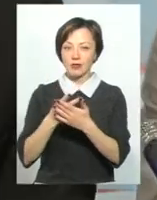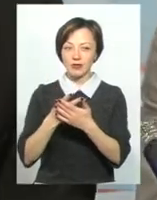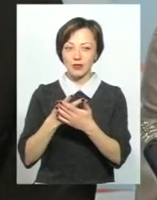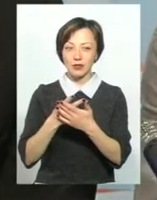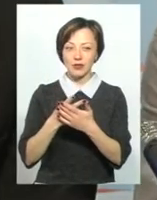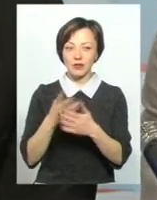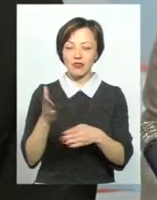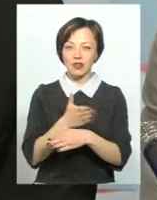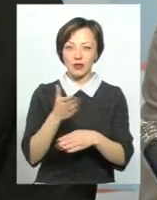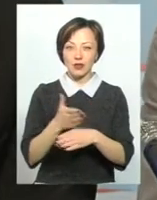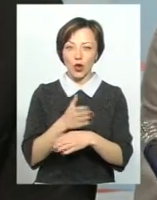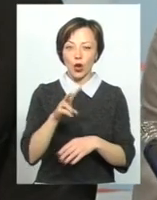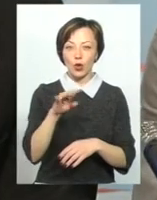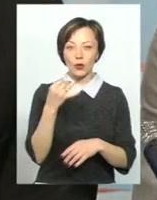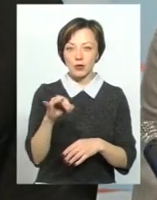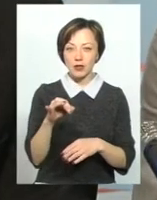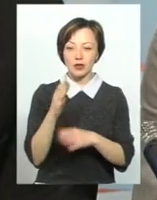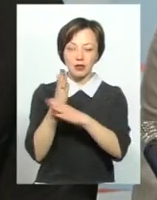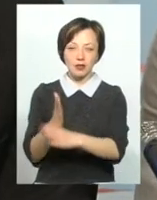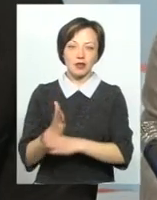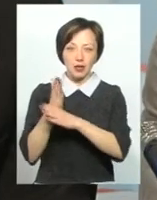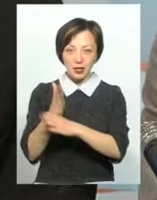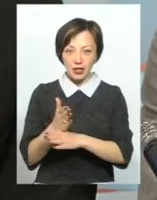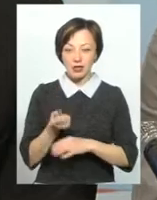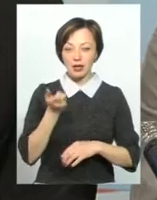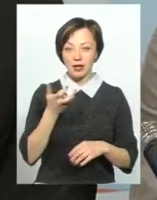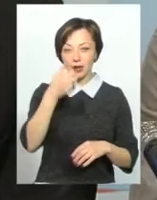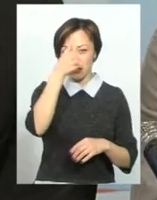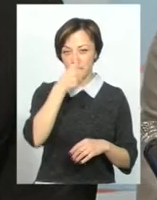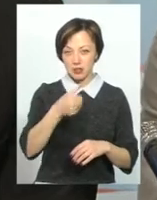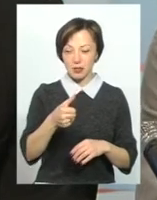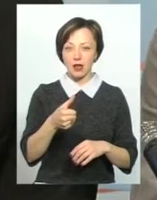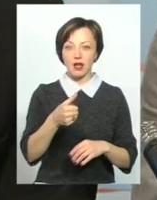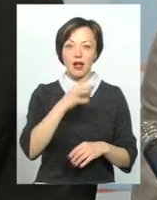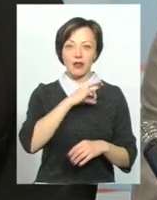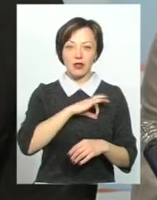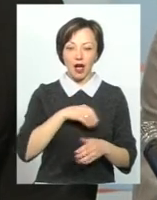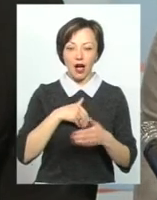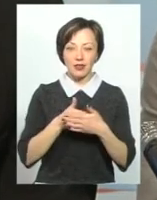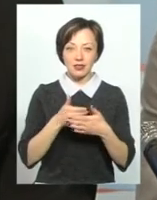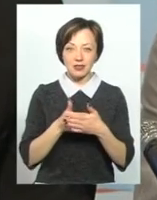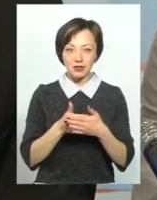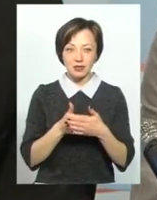була виготовлена в лютому, і певно, через кілька місяців ефективні, активні організми